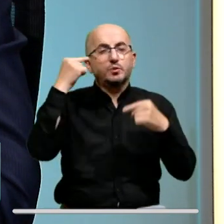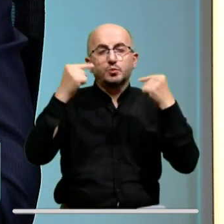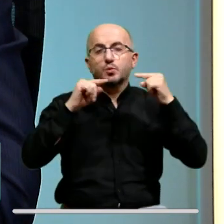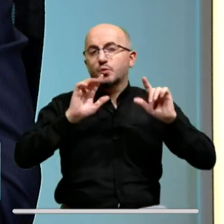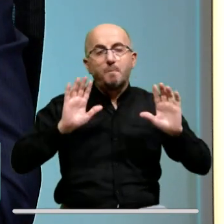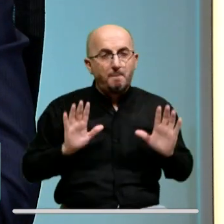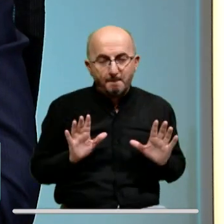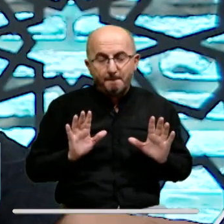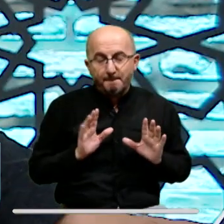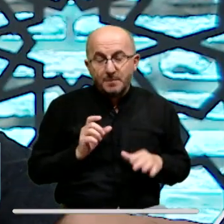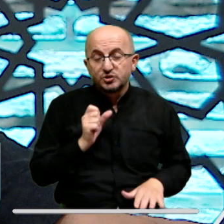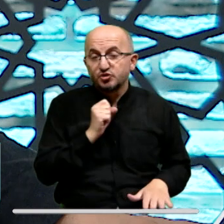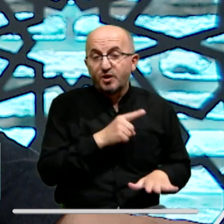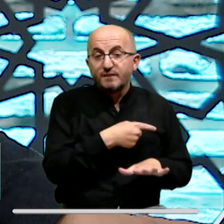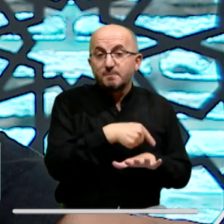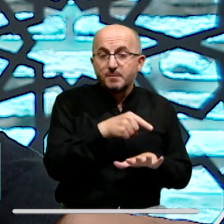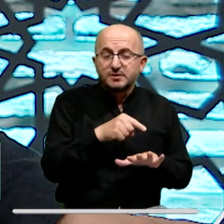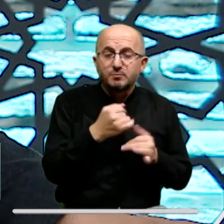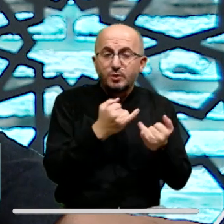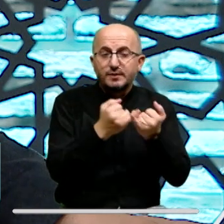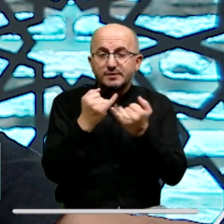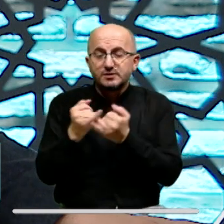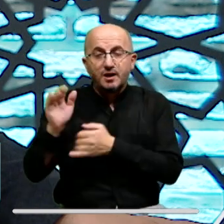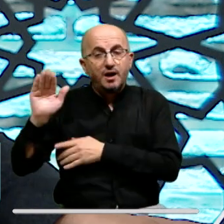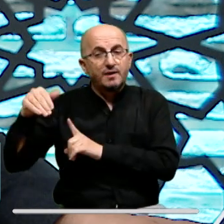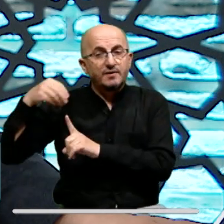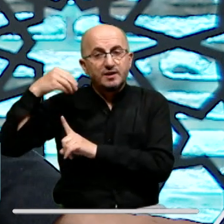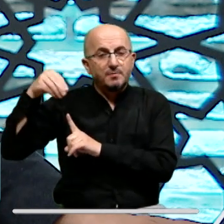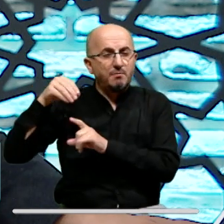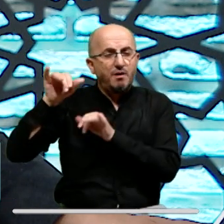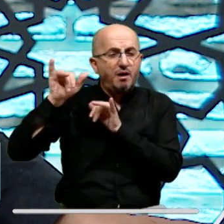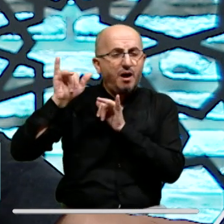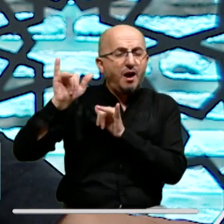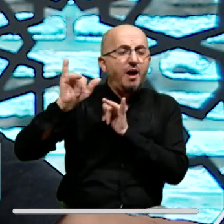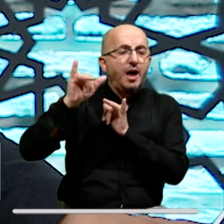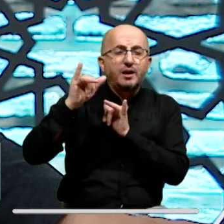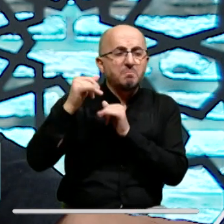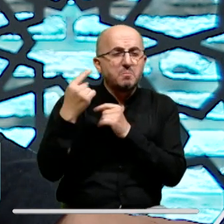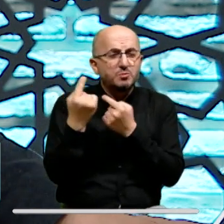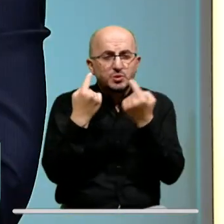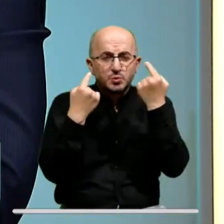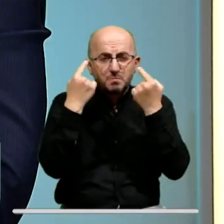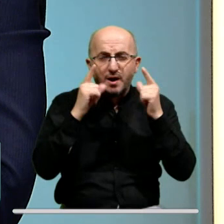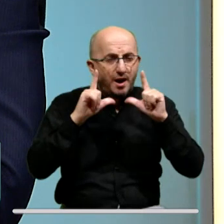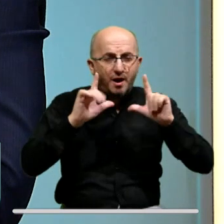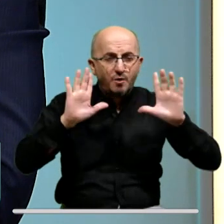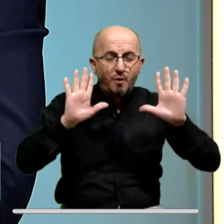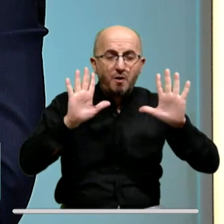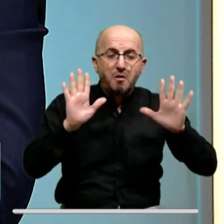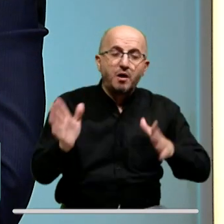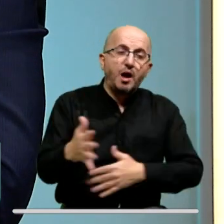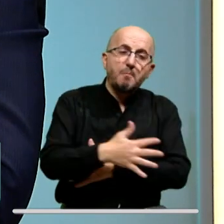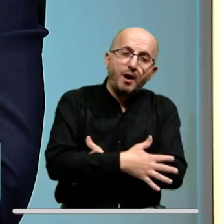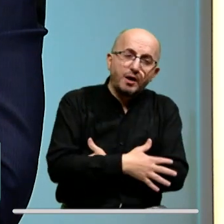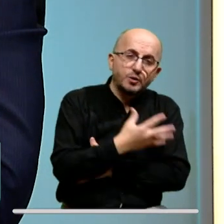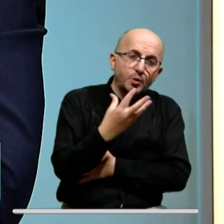mesela Şafii ülmezhep olan kardeşlerimiz de aynı. Hanefi birisi için evet. Böyle bir şey düşünmeye gerek yok değil mi? Hayır veya Maliki olsun, Hanbeli